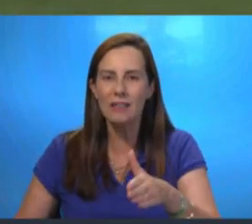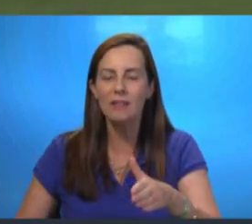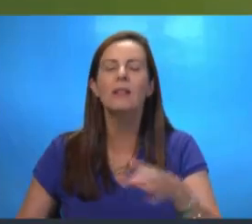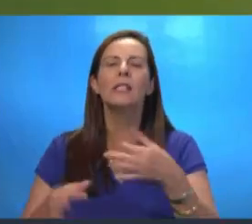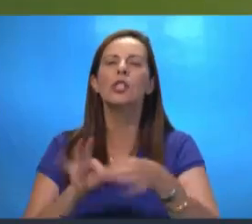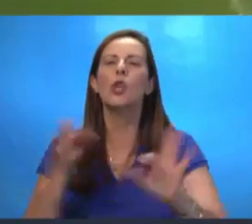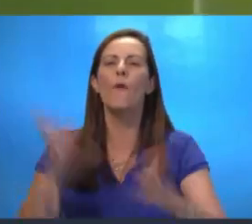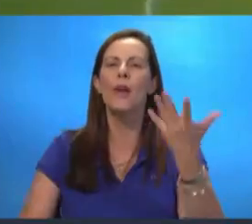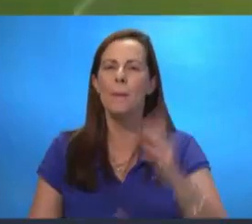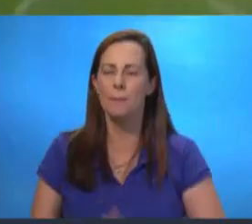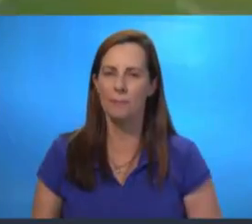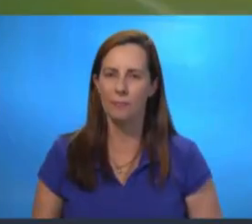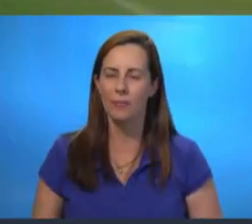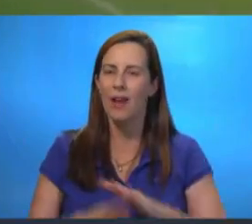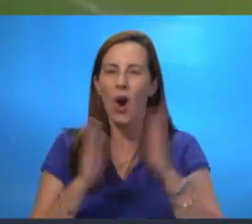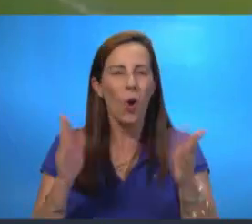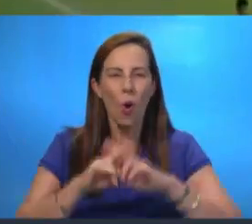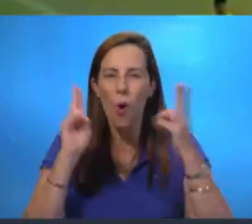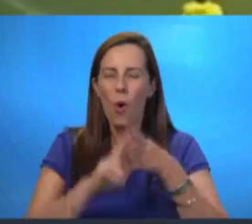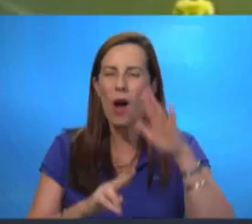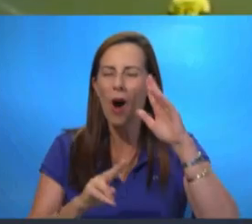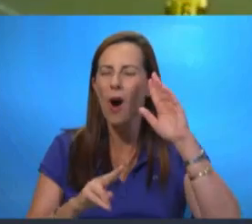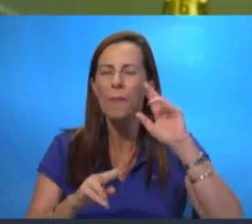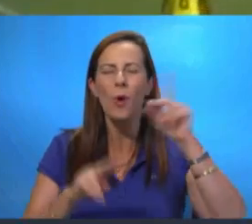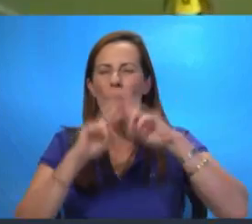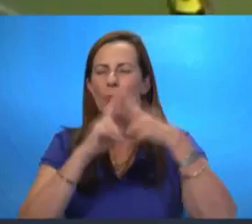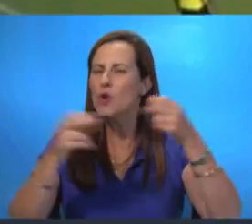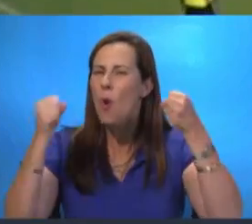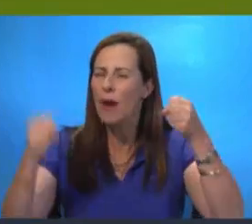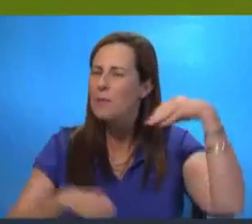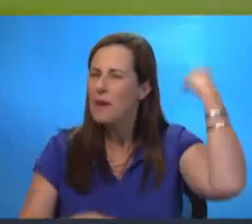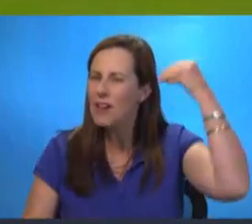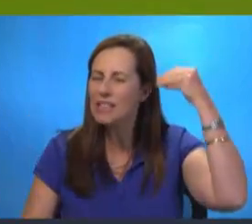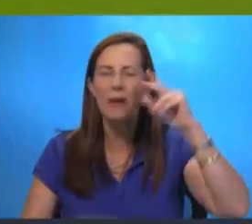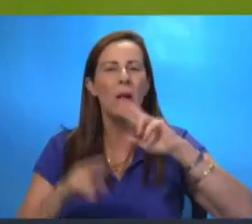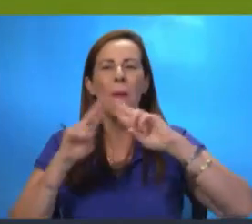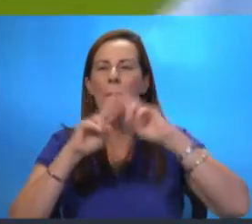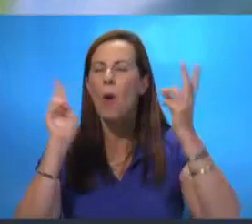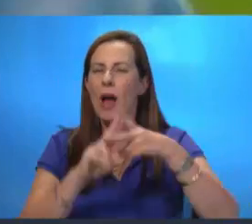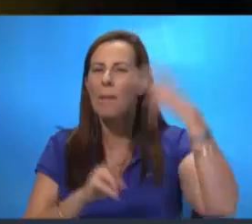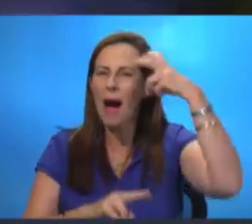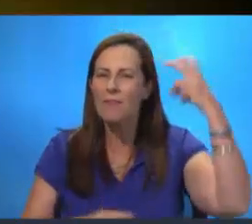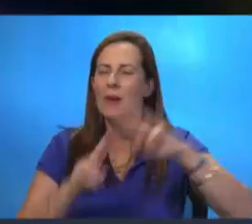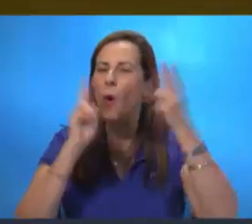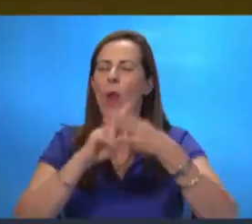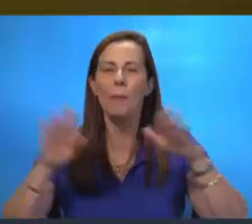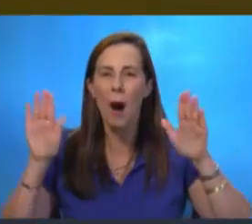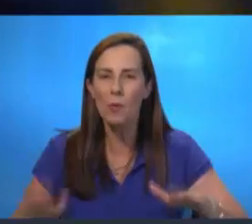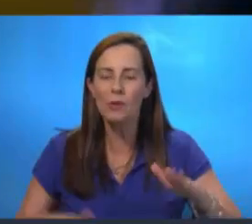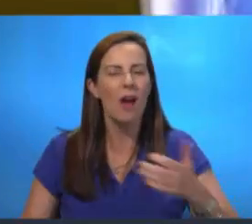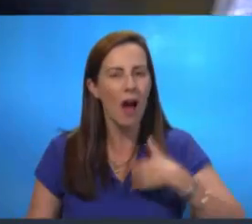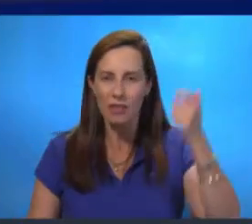שורפים. בכל העולם יש לו אוהדים בפלסטין, בעולם ערבי, בעולם מוסלמי. אני